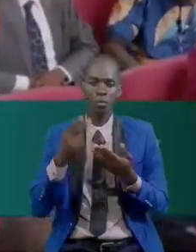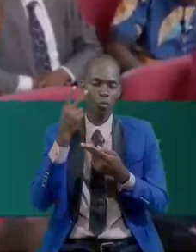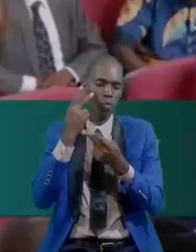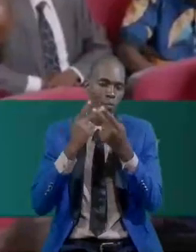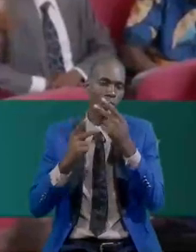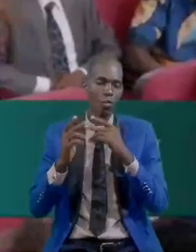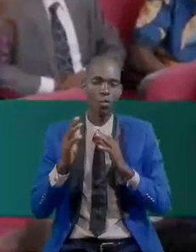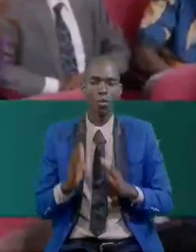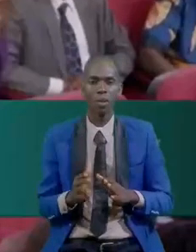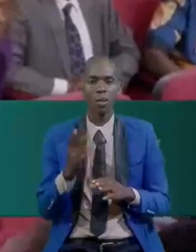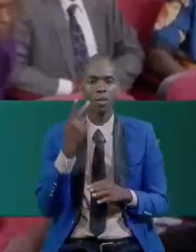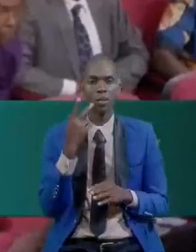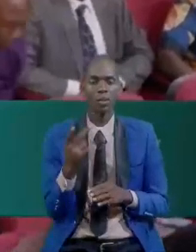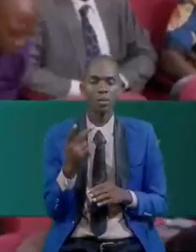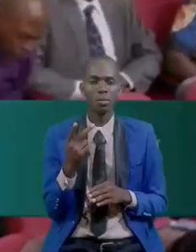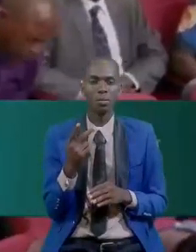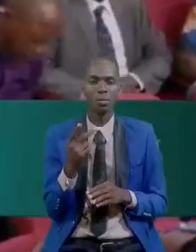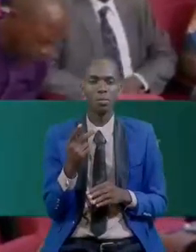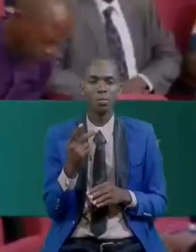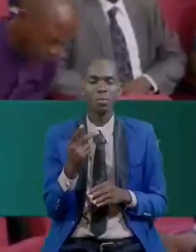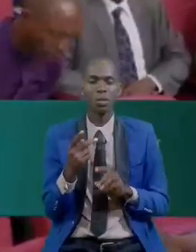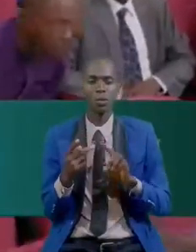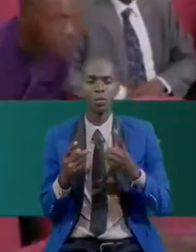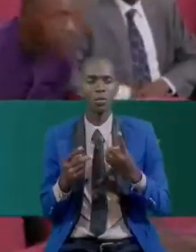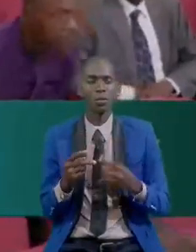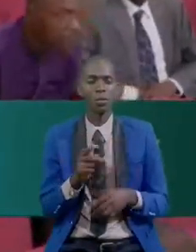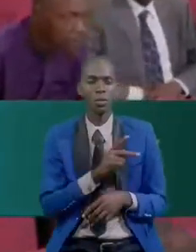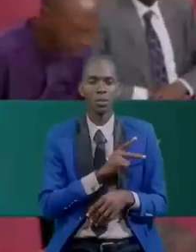L'intégrité d'un prophète guidé.